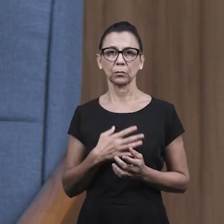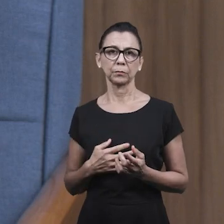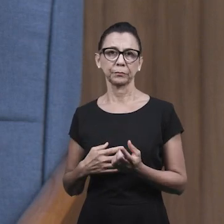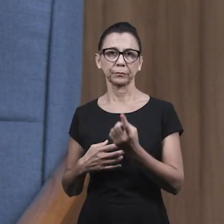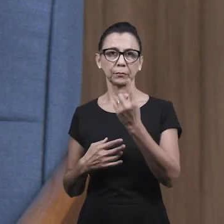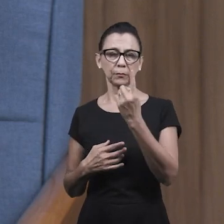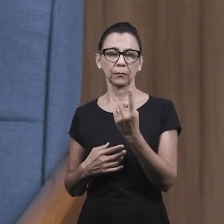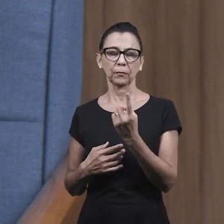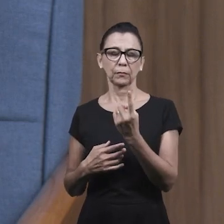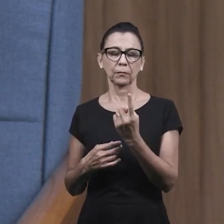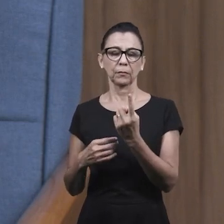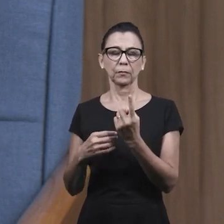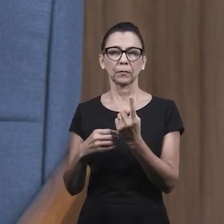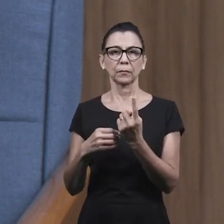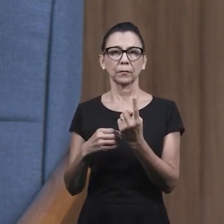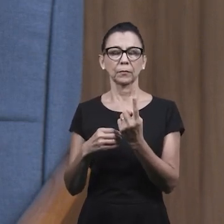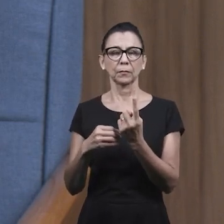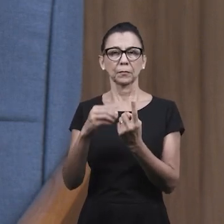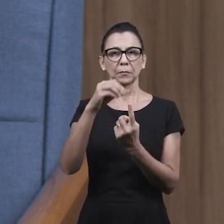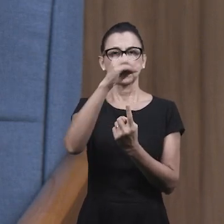aborder maintenant dans cette édition